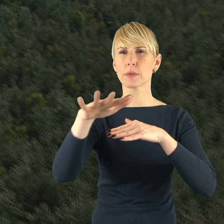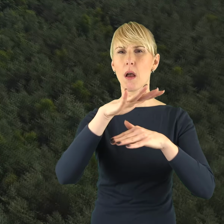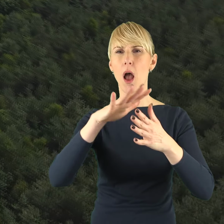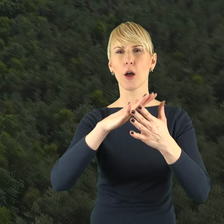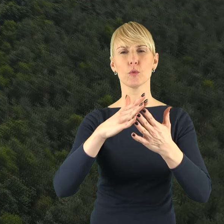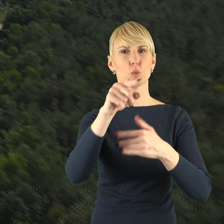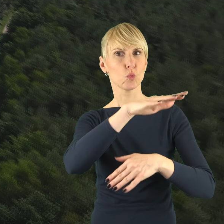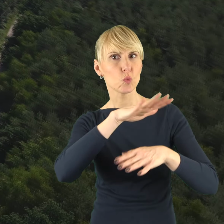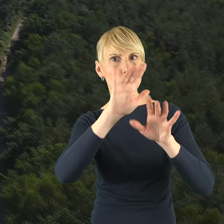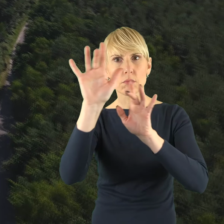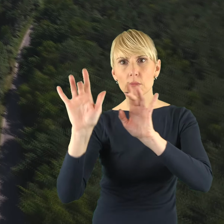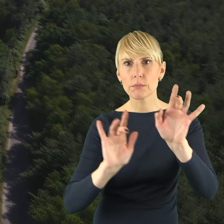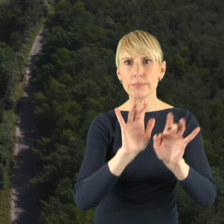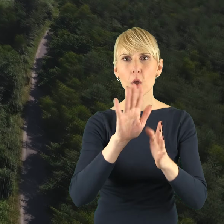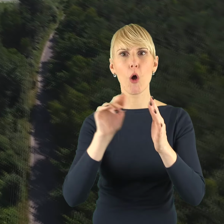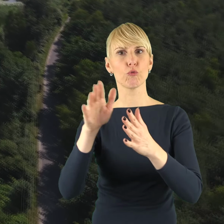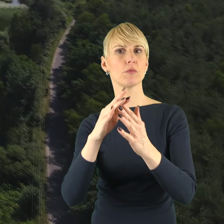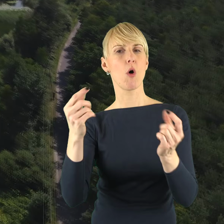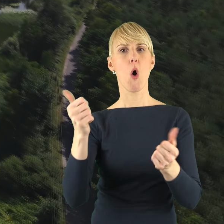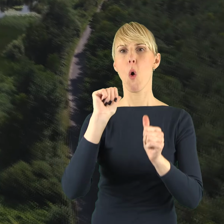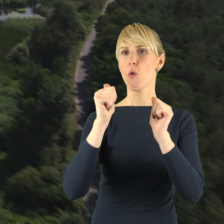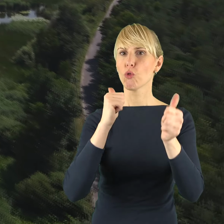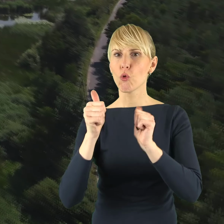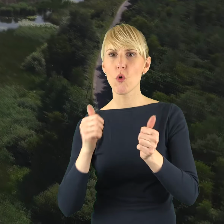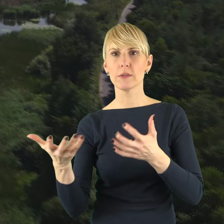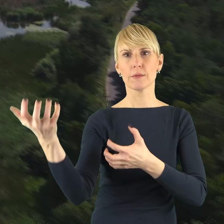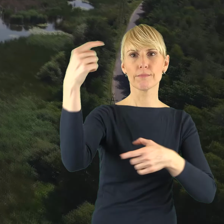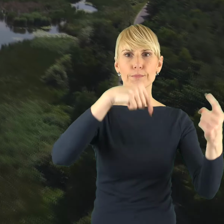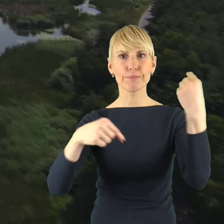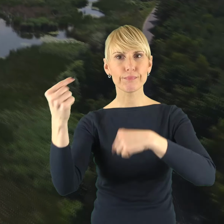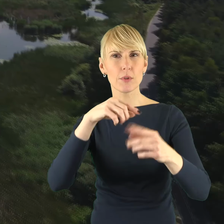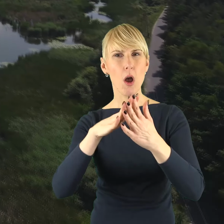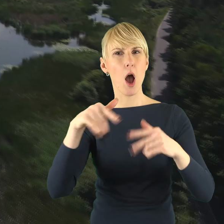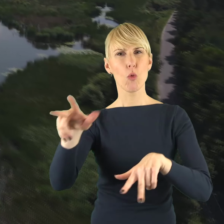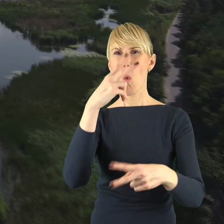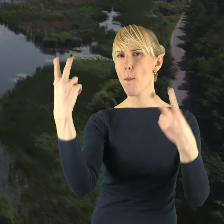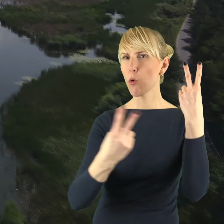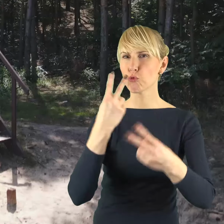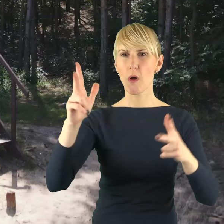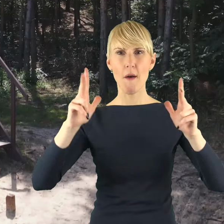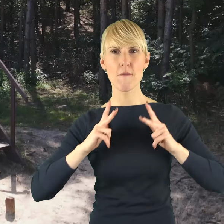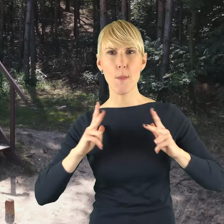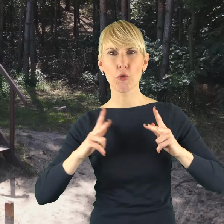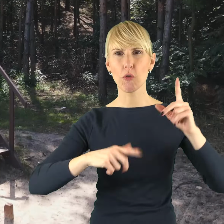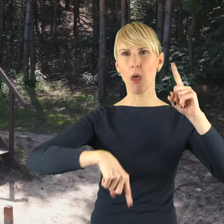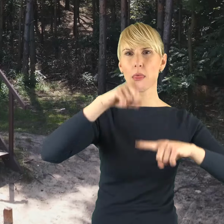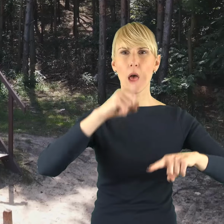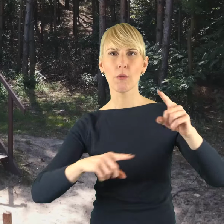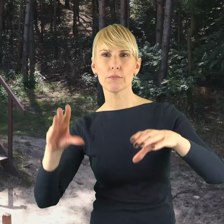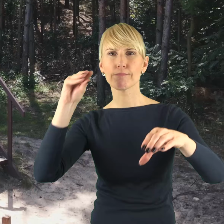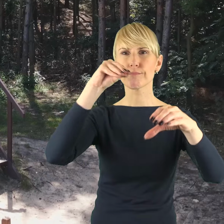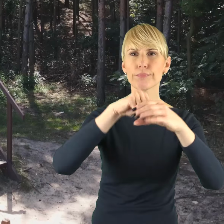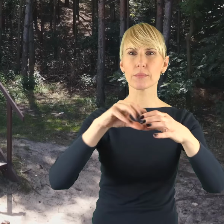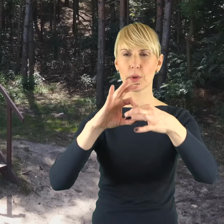Malowniczość i różnorodność krajobrazu przyciąga do gminy Przygodzice turystów i osoby poszukujące wypoczynku na łonie